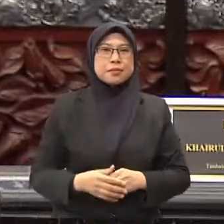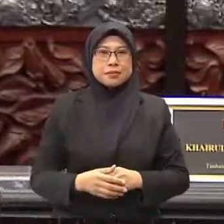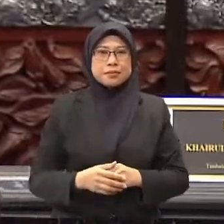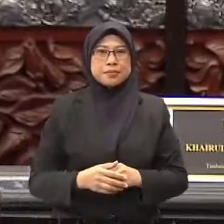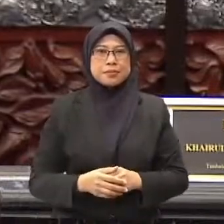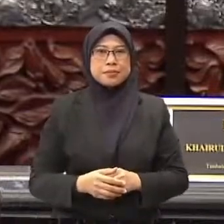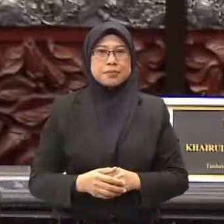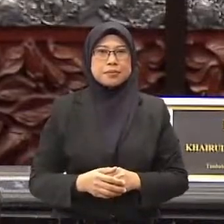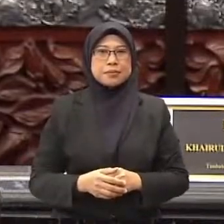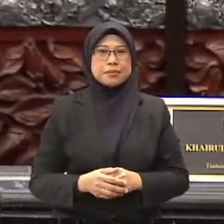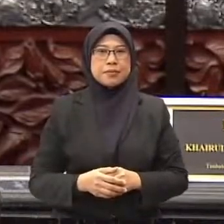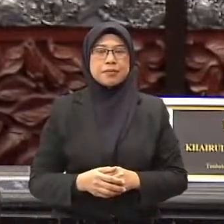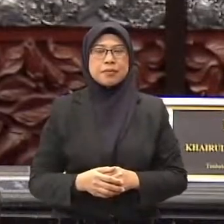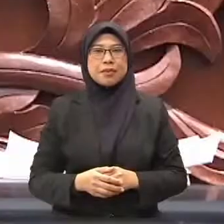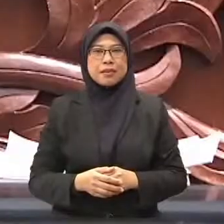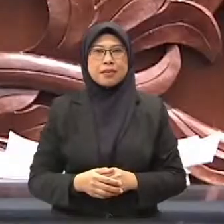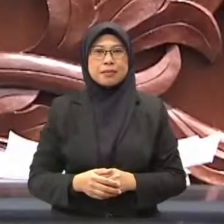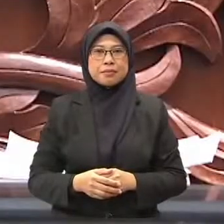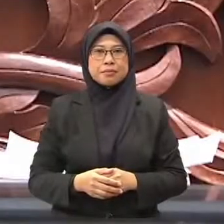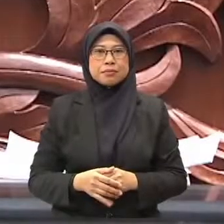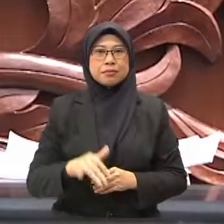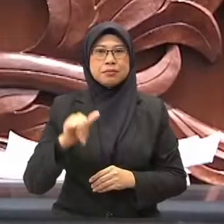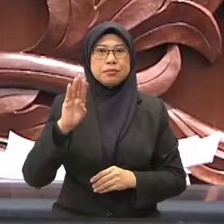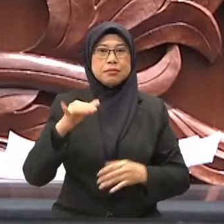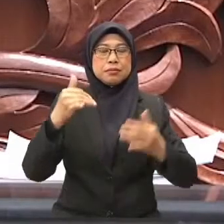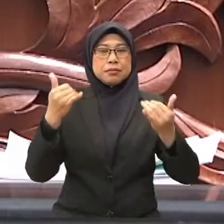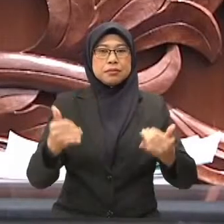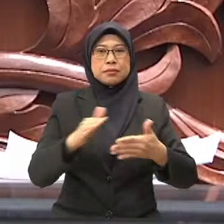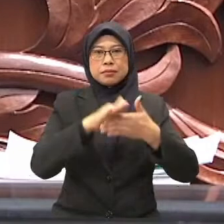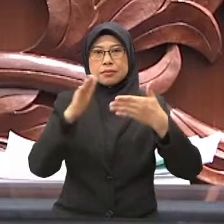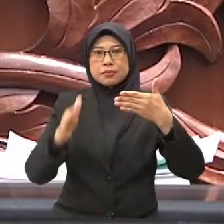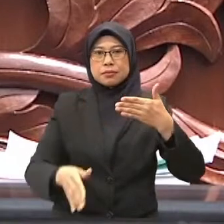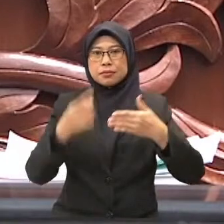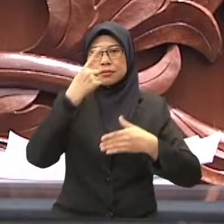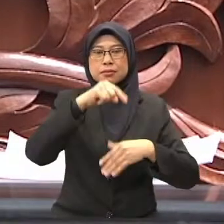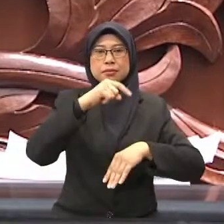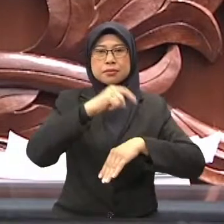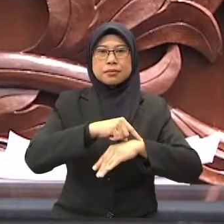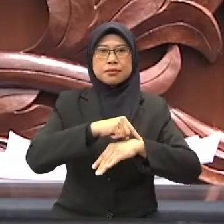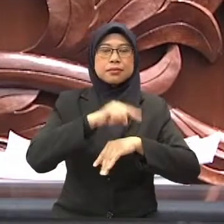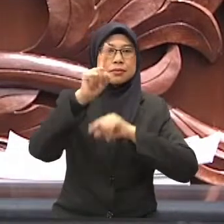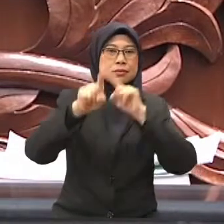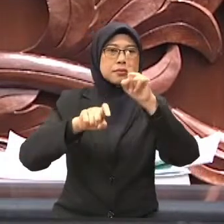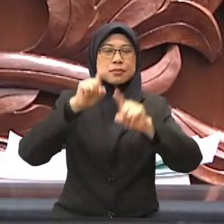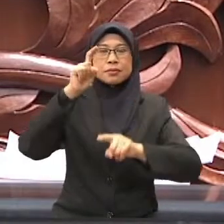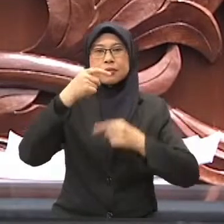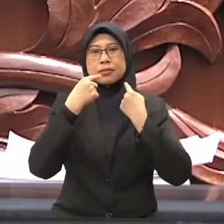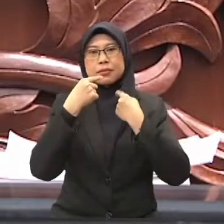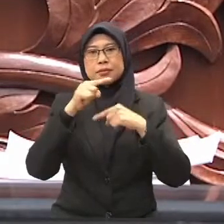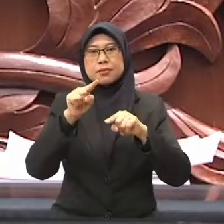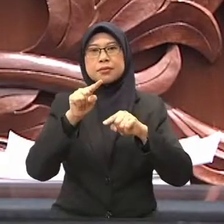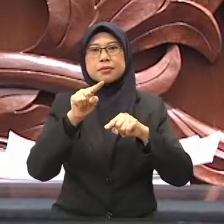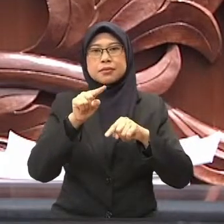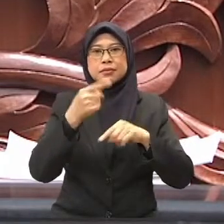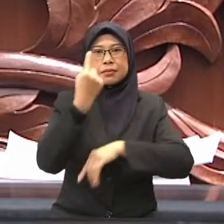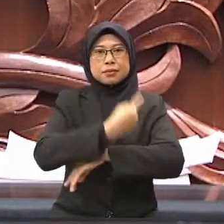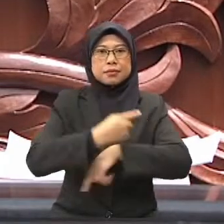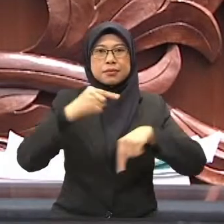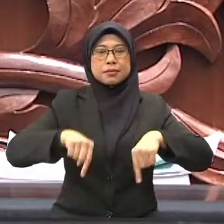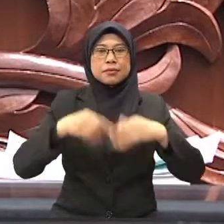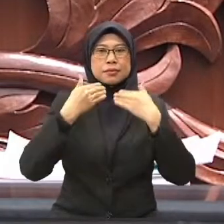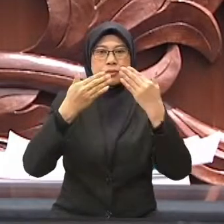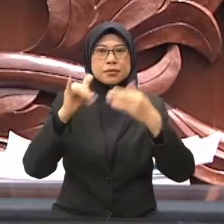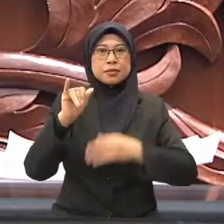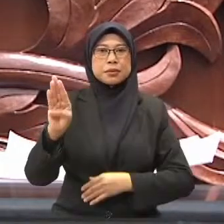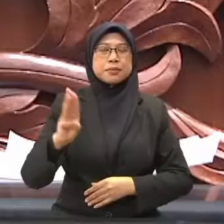Terima kasih speaker yang berhormat sekarang tamatlah sesi untuk waktu pertanyaan-pertanyaan bagi jawab lisan pada hari ini Terima